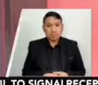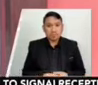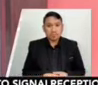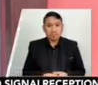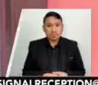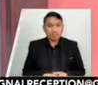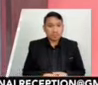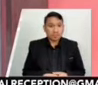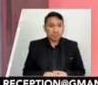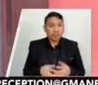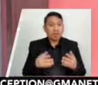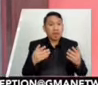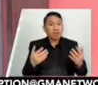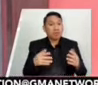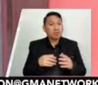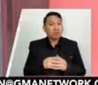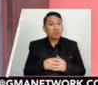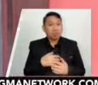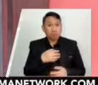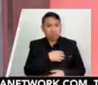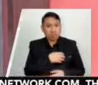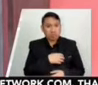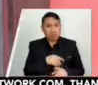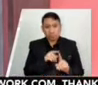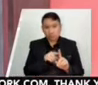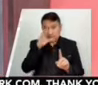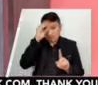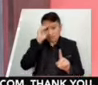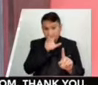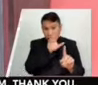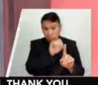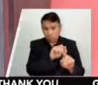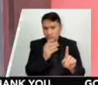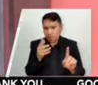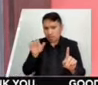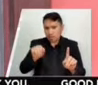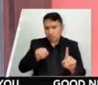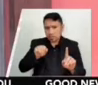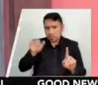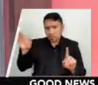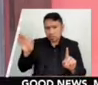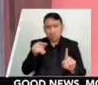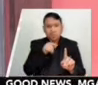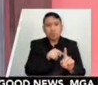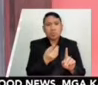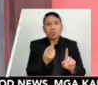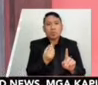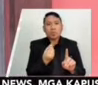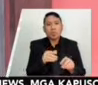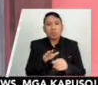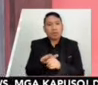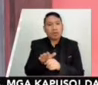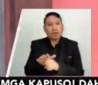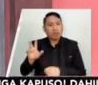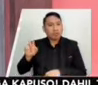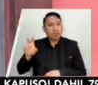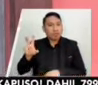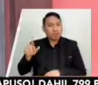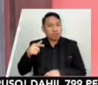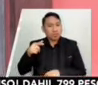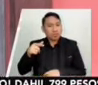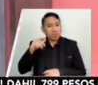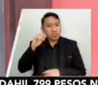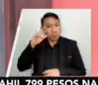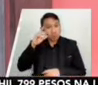dinampot ng mga pulis ng isang lalaki sa Antipolo rezal dahil sa panggagahasa umano sa kanyang 13 anyos na nobya tumangging